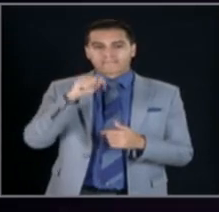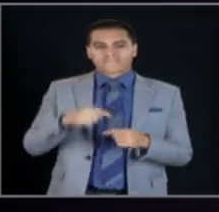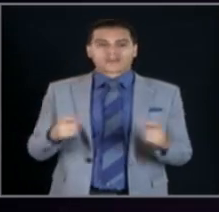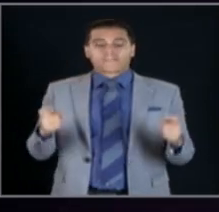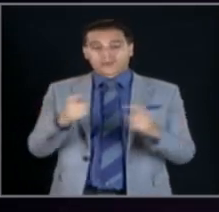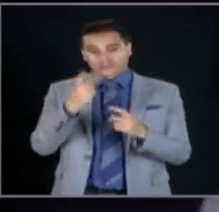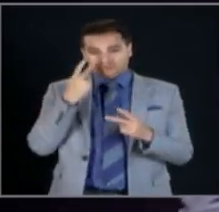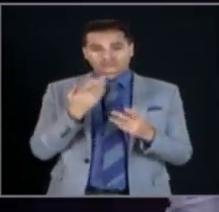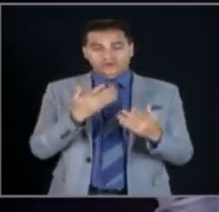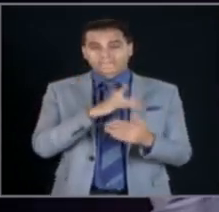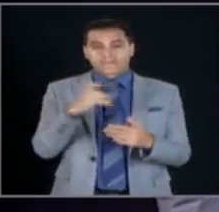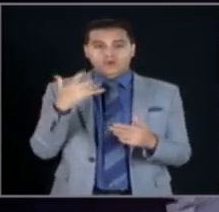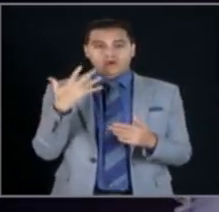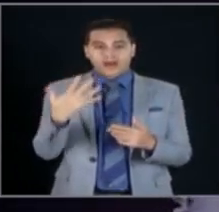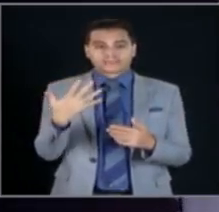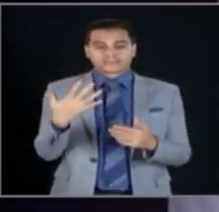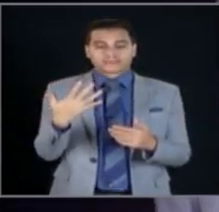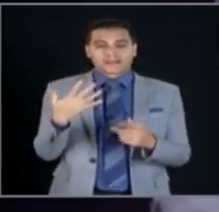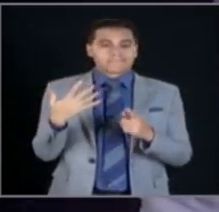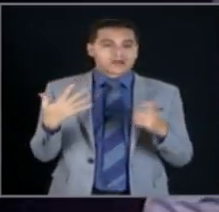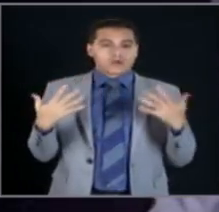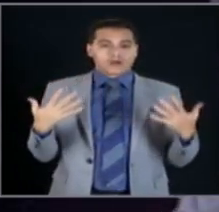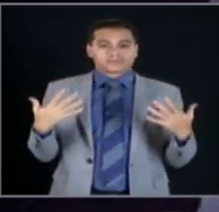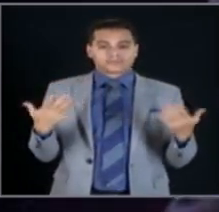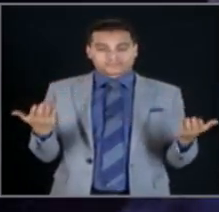النهارده 105 105